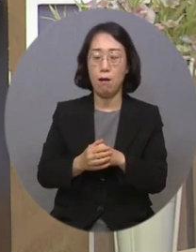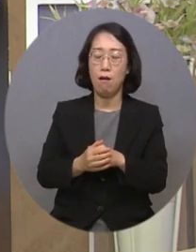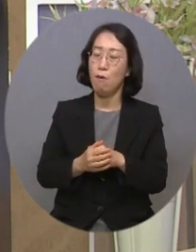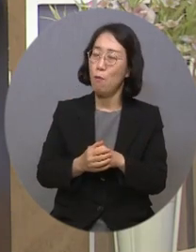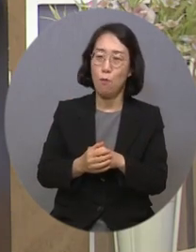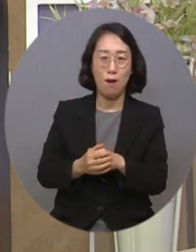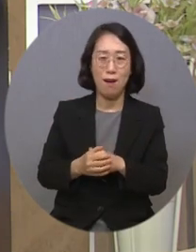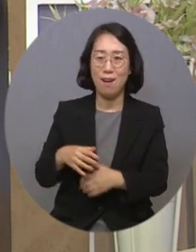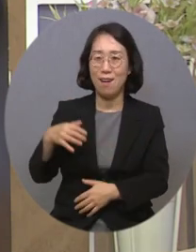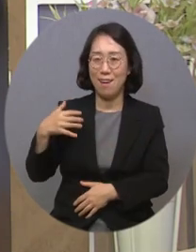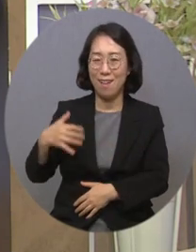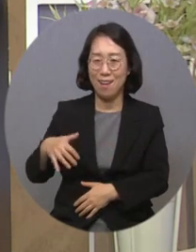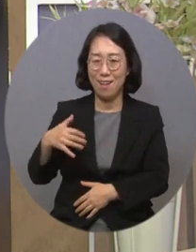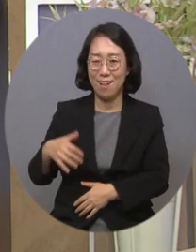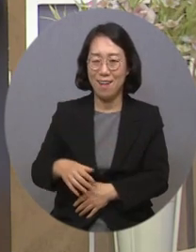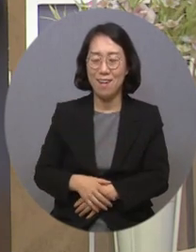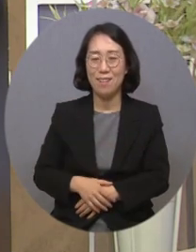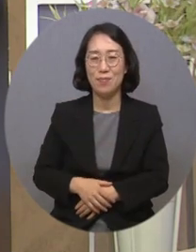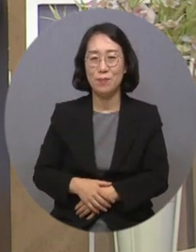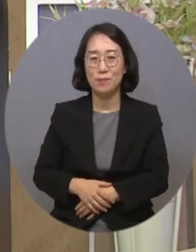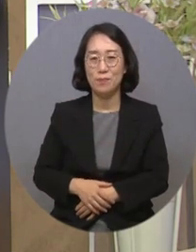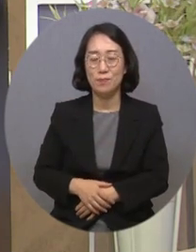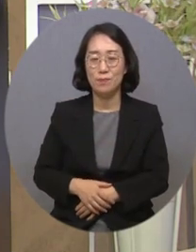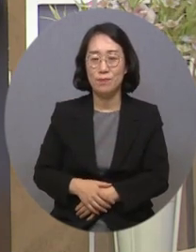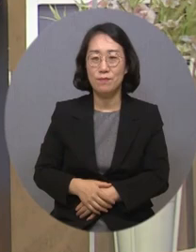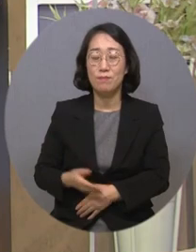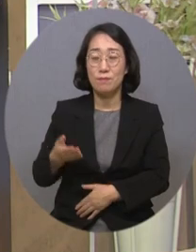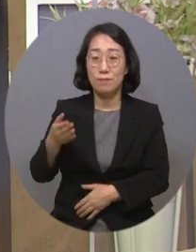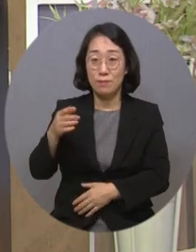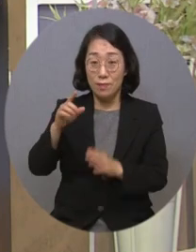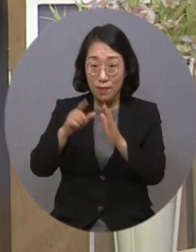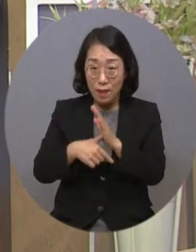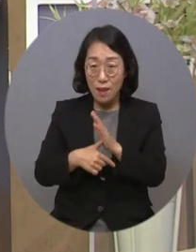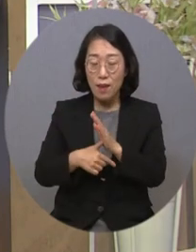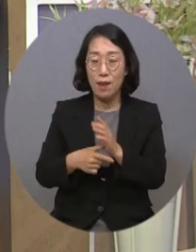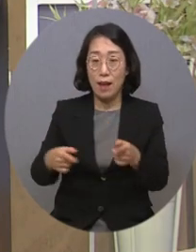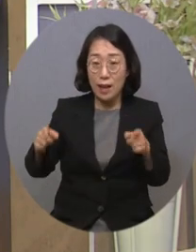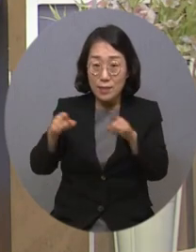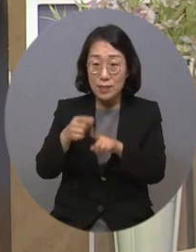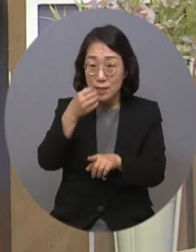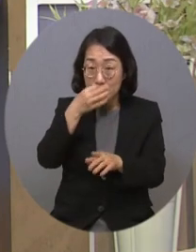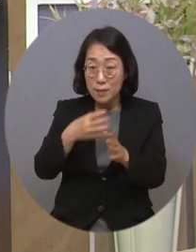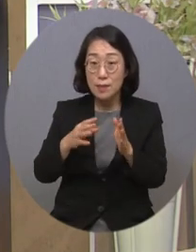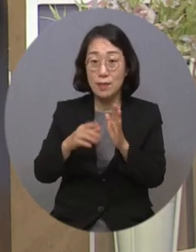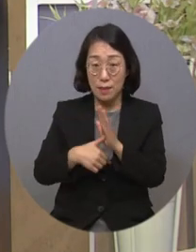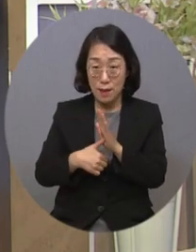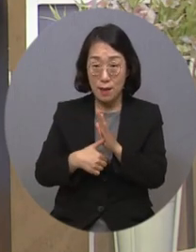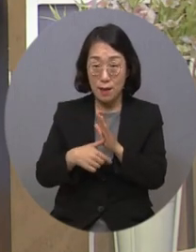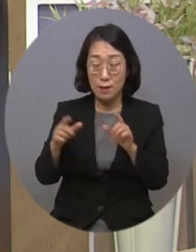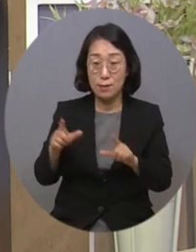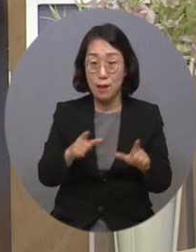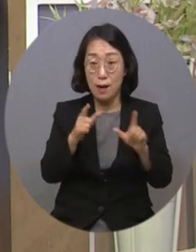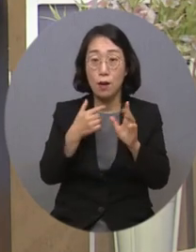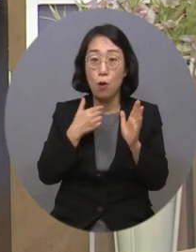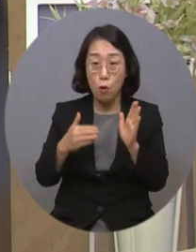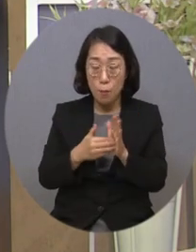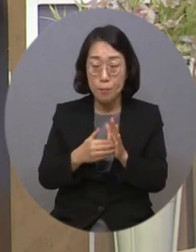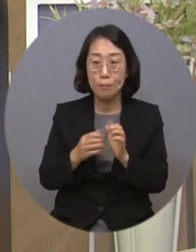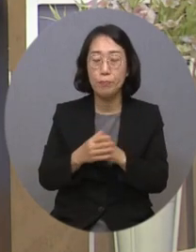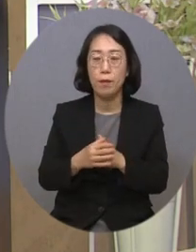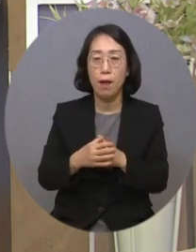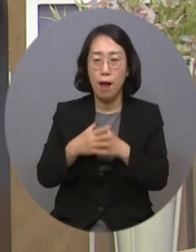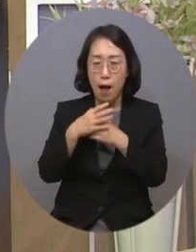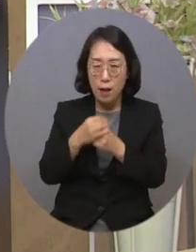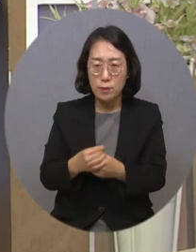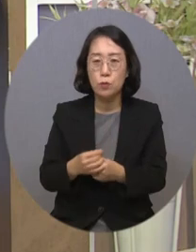존경스럽고 대단하다라는 생각이 드는데 사실 그때 그렇게 같이 힘든 시절을 보내셨기 때문에 이런 안정적인 주거라든지 이런